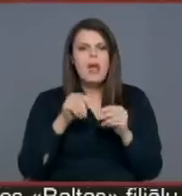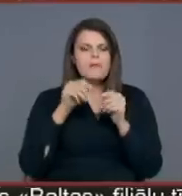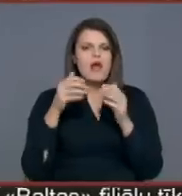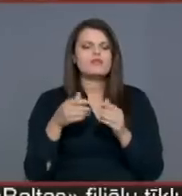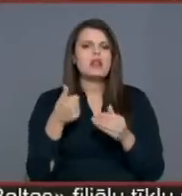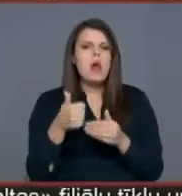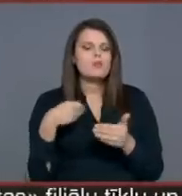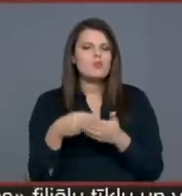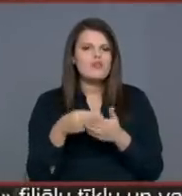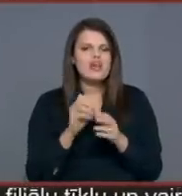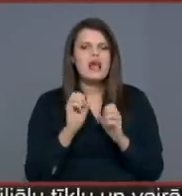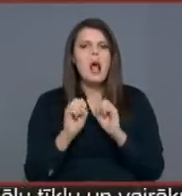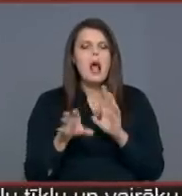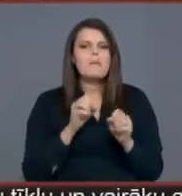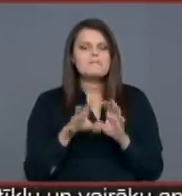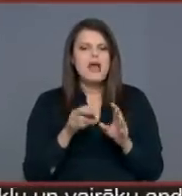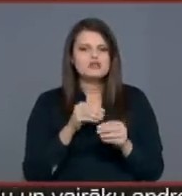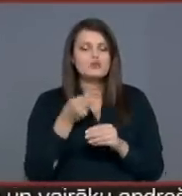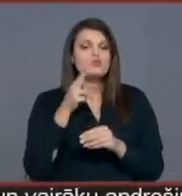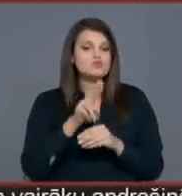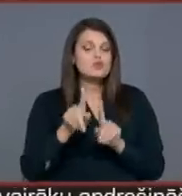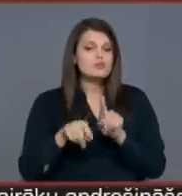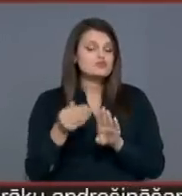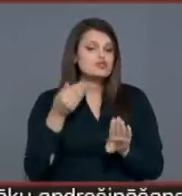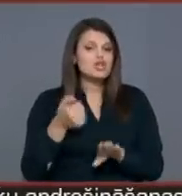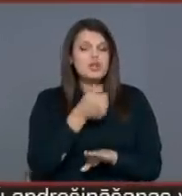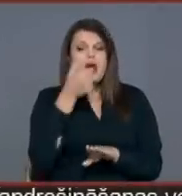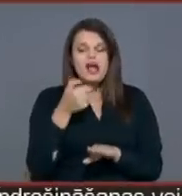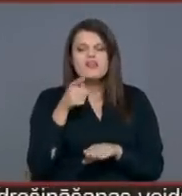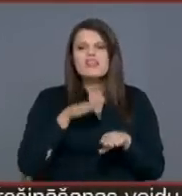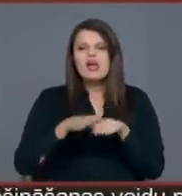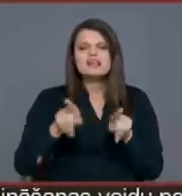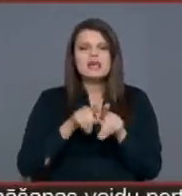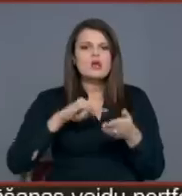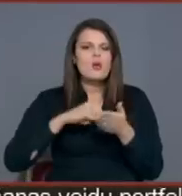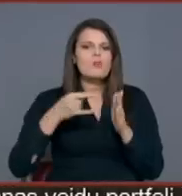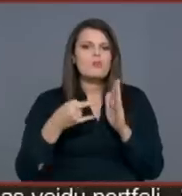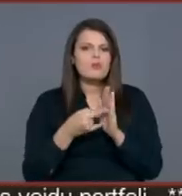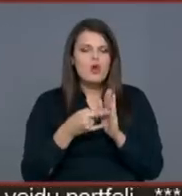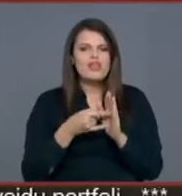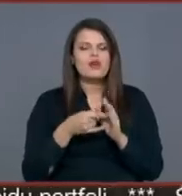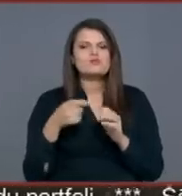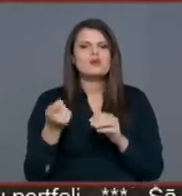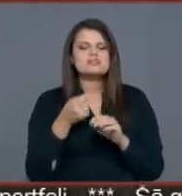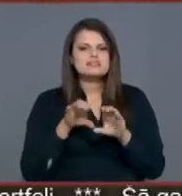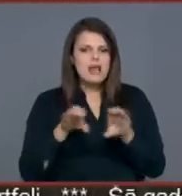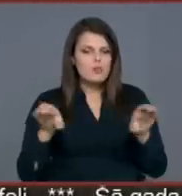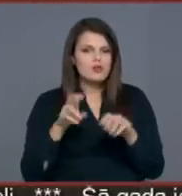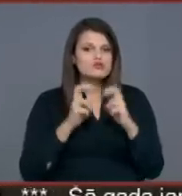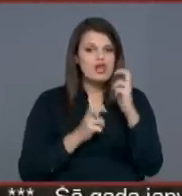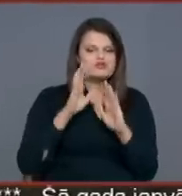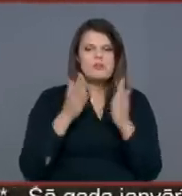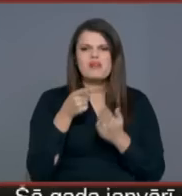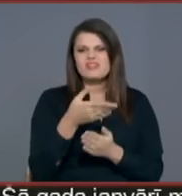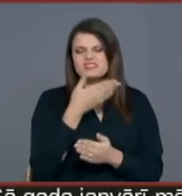kā labs mēslojums. Pirms dažiem gadiem Valdemārs un Zigmārs realizēja arī projektu salmu brikašu ražošanai. Tomēr nu jau tas vairs nav